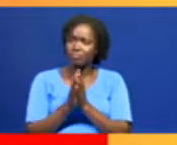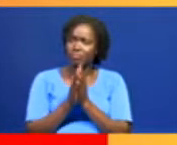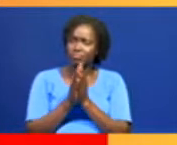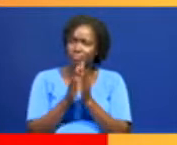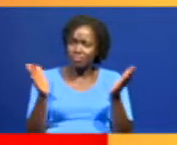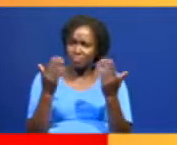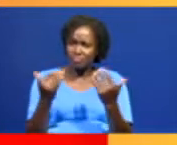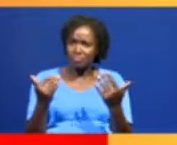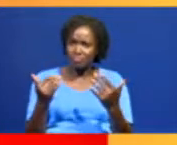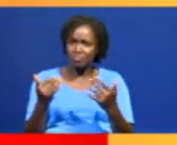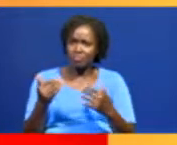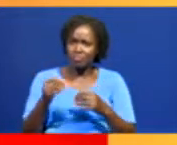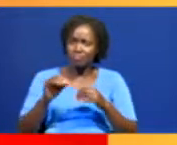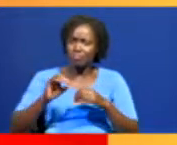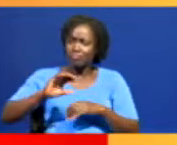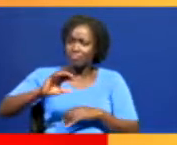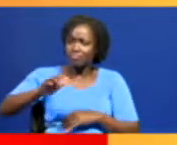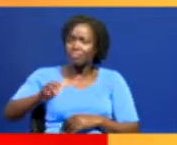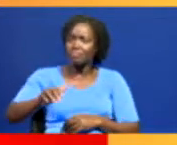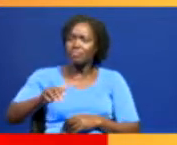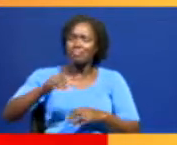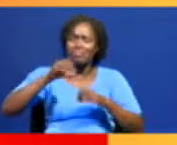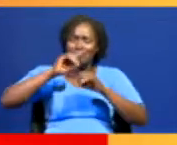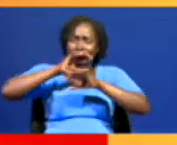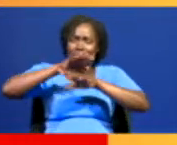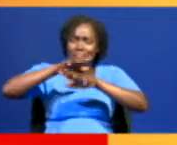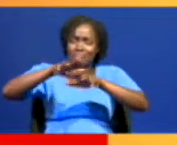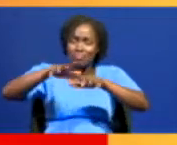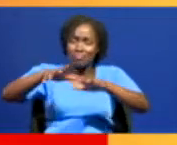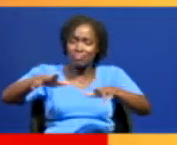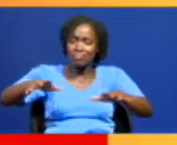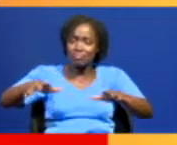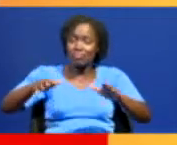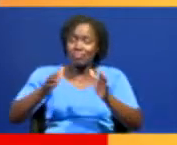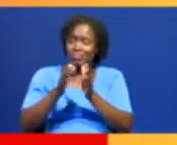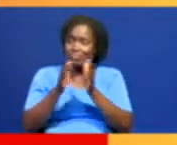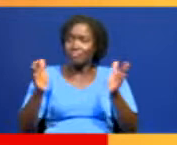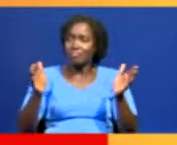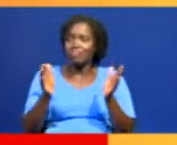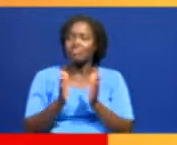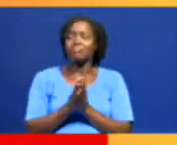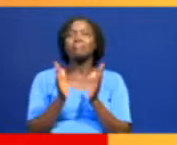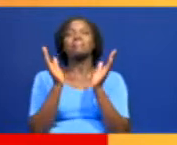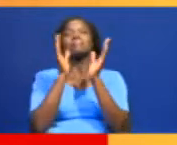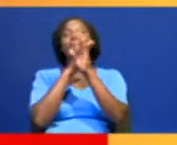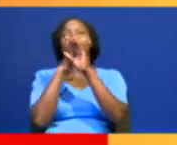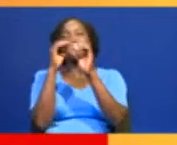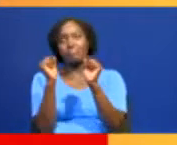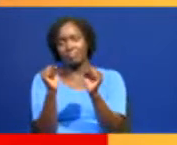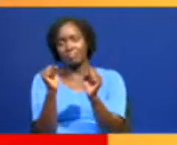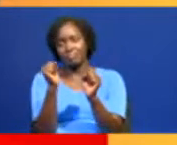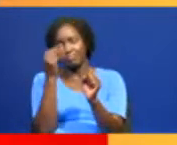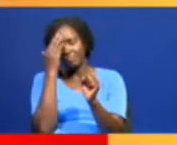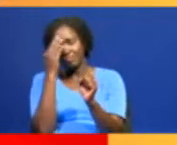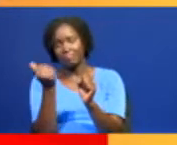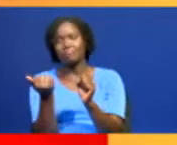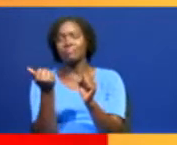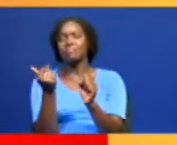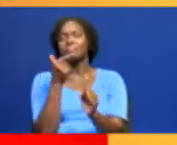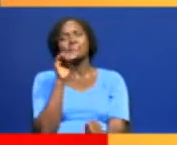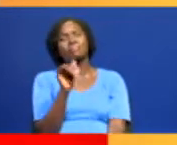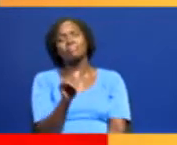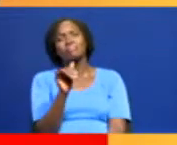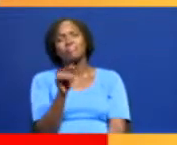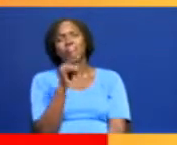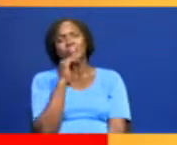ugatuzi. Ugatuzi ndio ilikuwa kubwa sana na the presidency. Kwa sababu watu walisema huu rais ambao